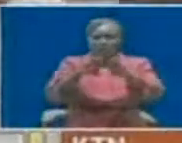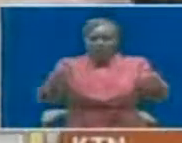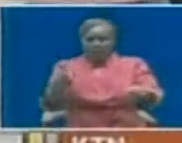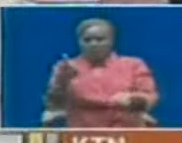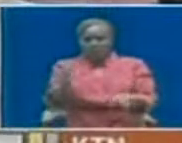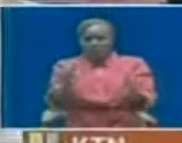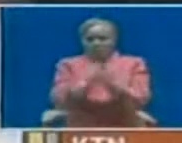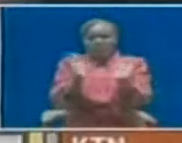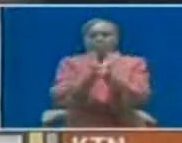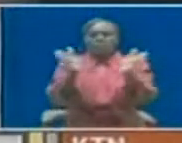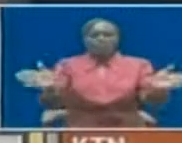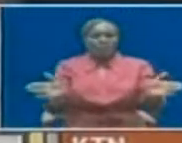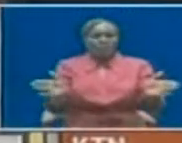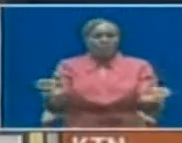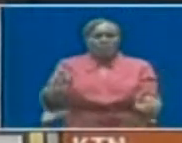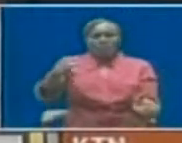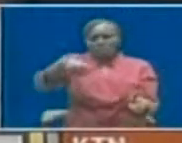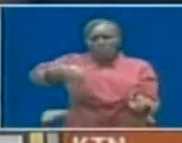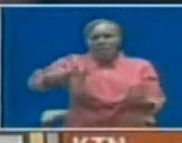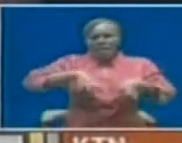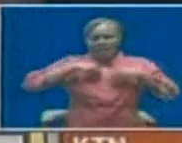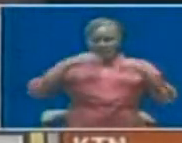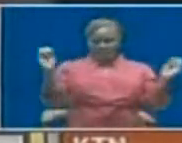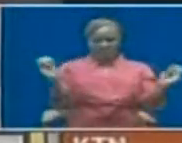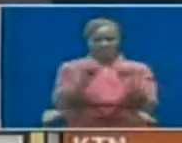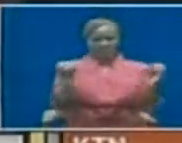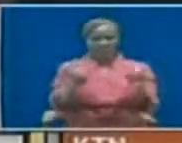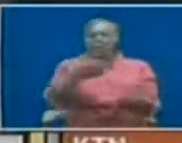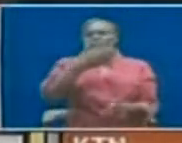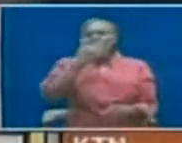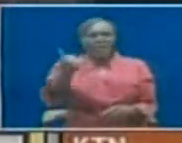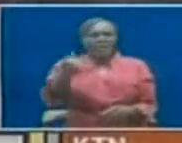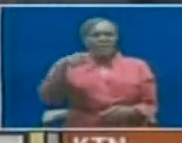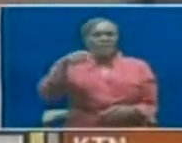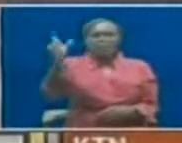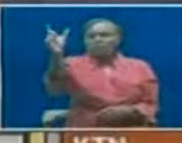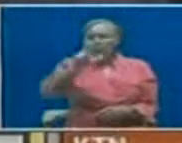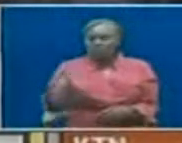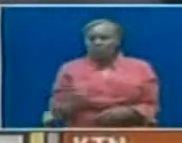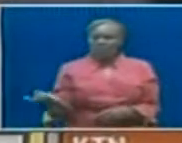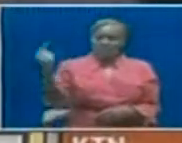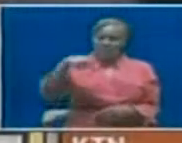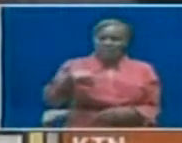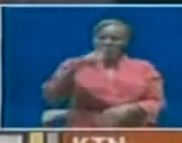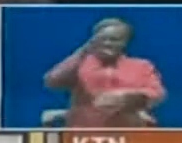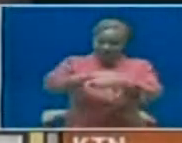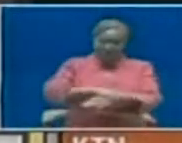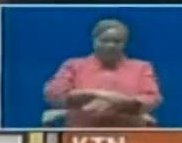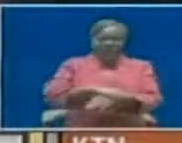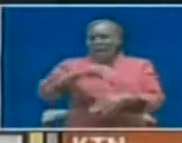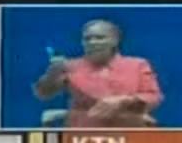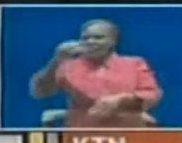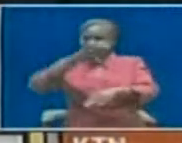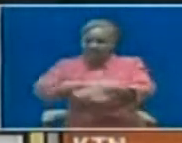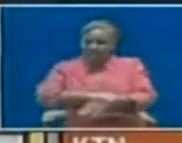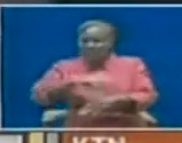hiyo na wananchi. Na sisi hatutakubali bwana. Afadhali waje watu wa coast waingie wenzetu, sisi tukipata na wengine